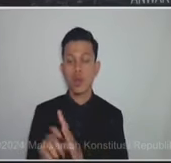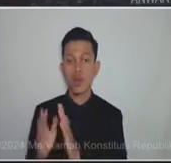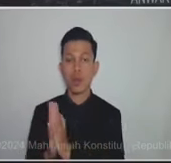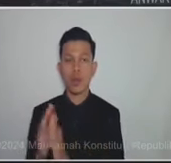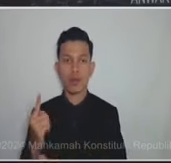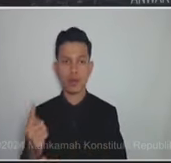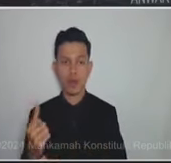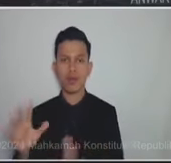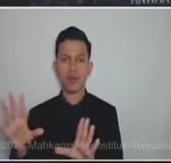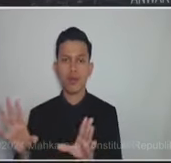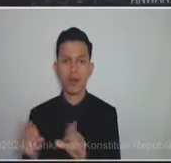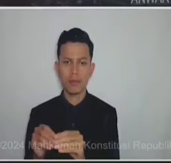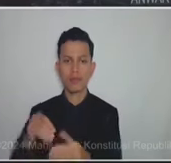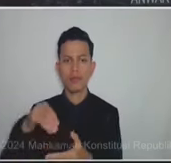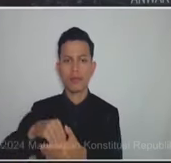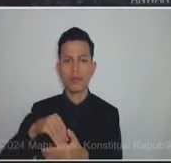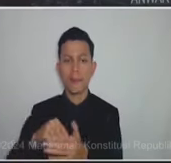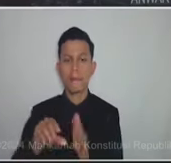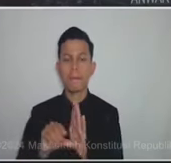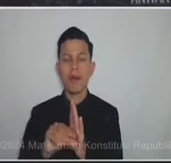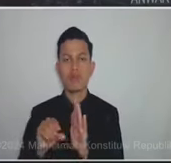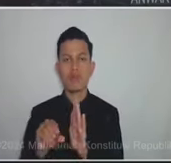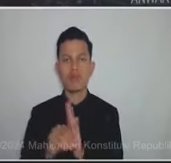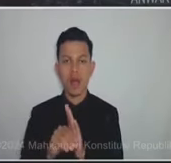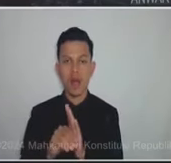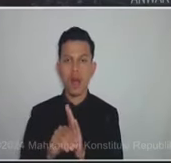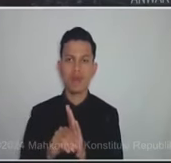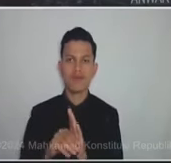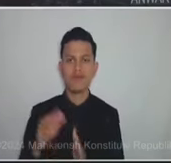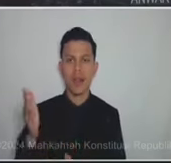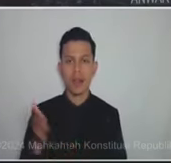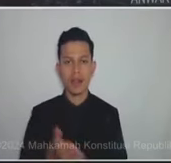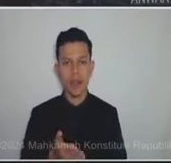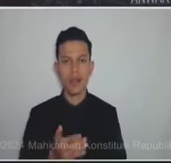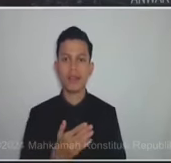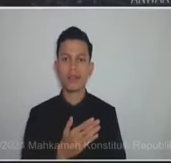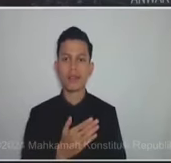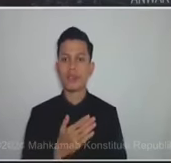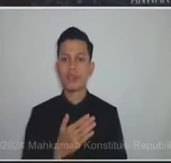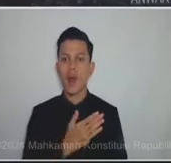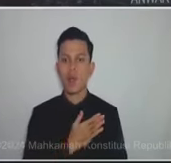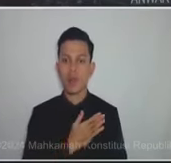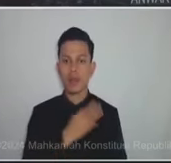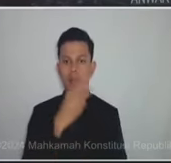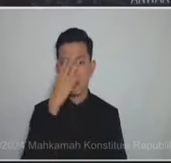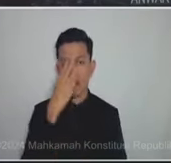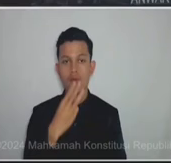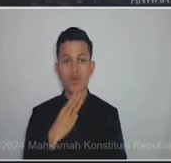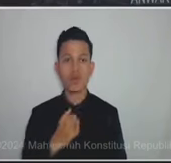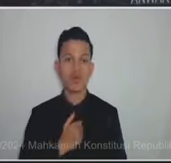sah di Provinsi Papua Barat Daya Kabupaten Maluku Barat